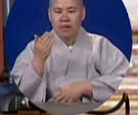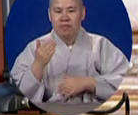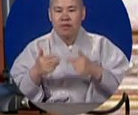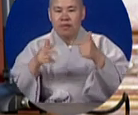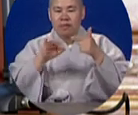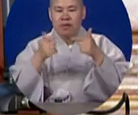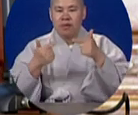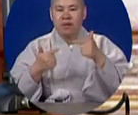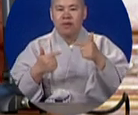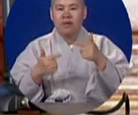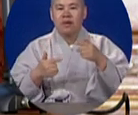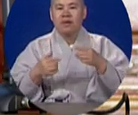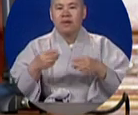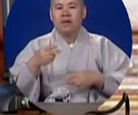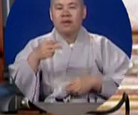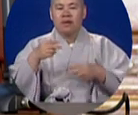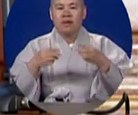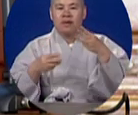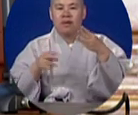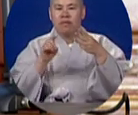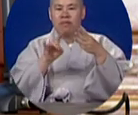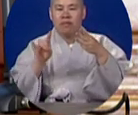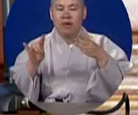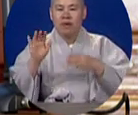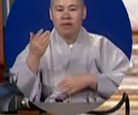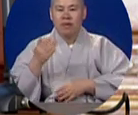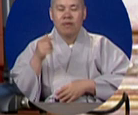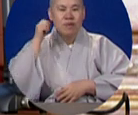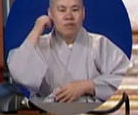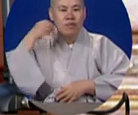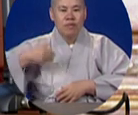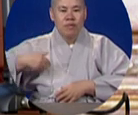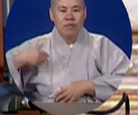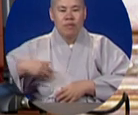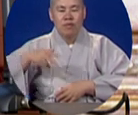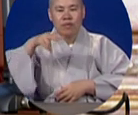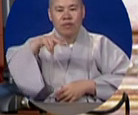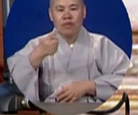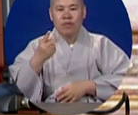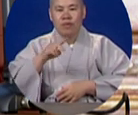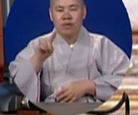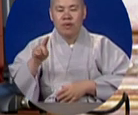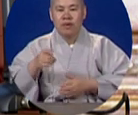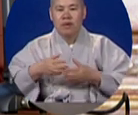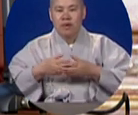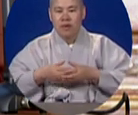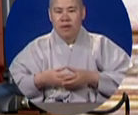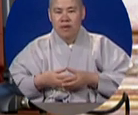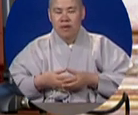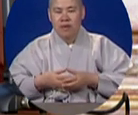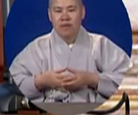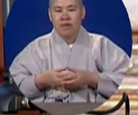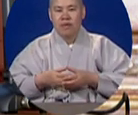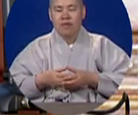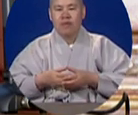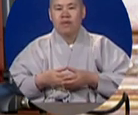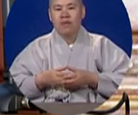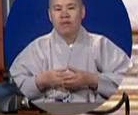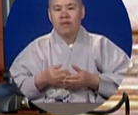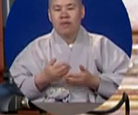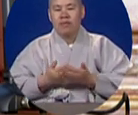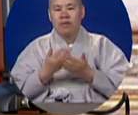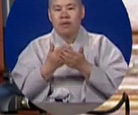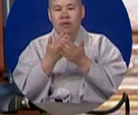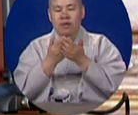이게 그래서 중국 조사선을 일으키는데 중요한 토대가 된 겁니다 이게